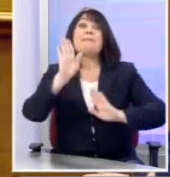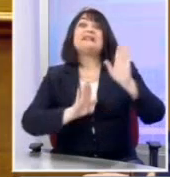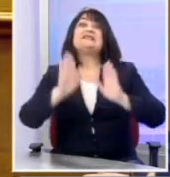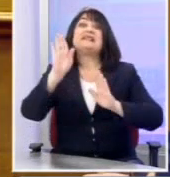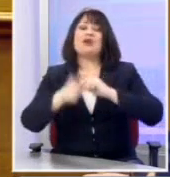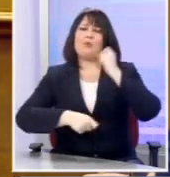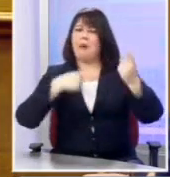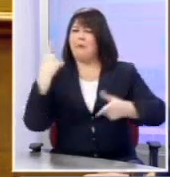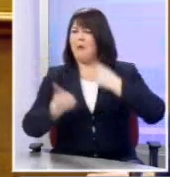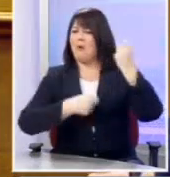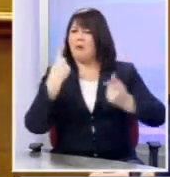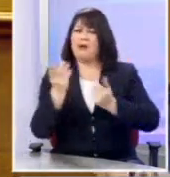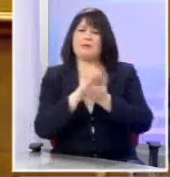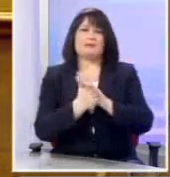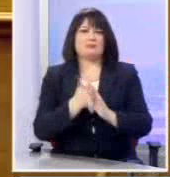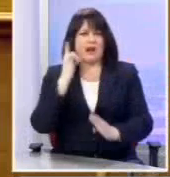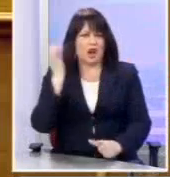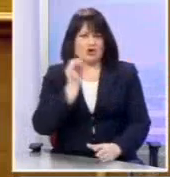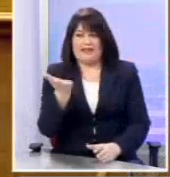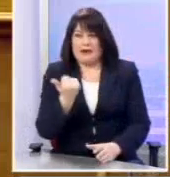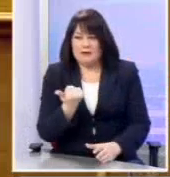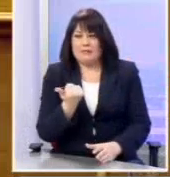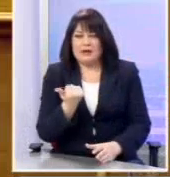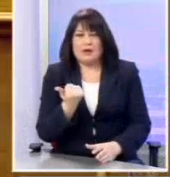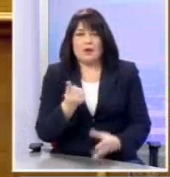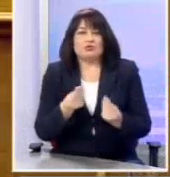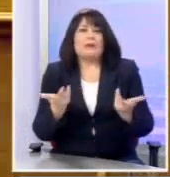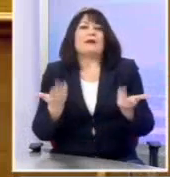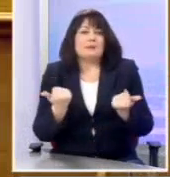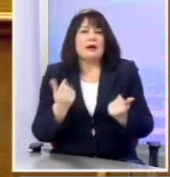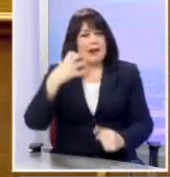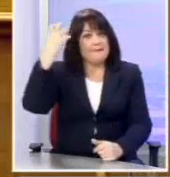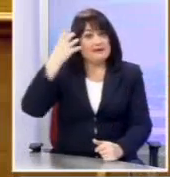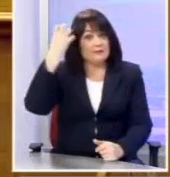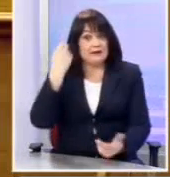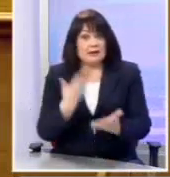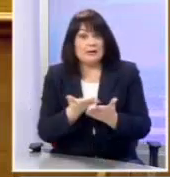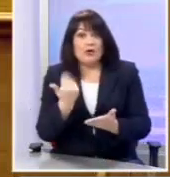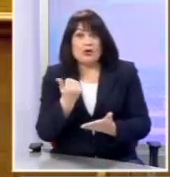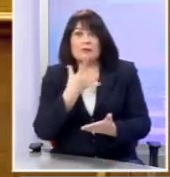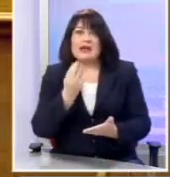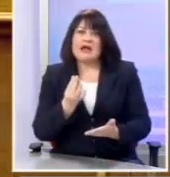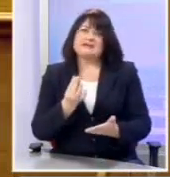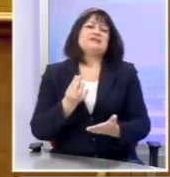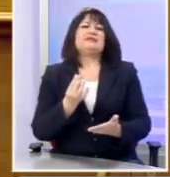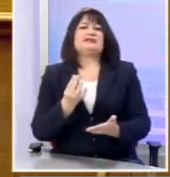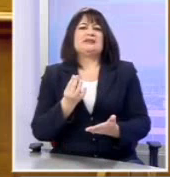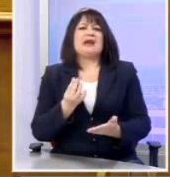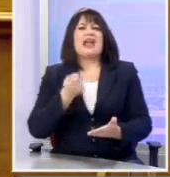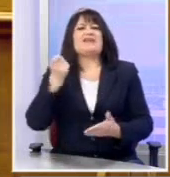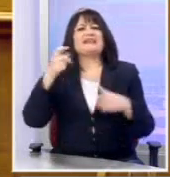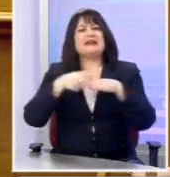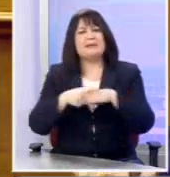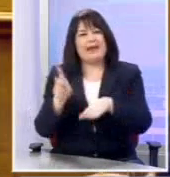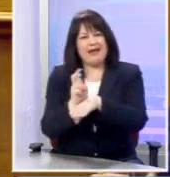πάρτι, χωρίς λογική, χωρίς επιστημονικότητα, τζογάρανε τα αποθεματικά των